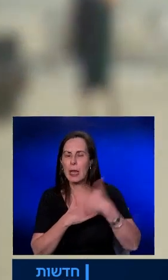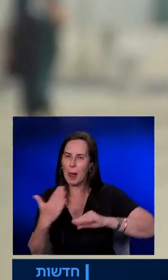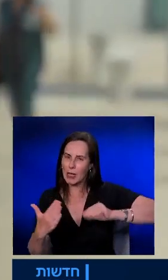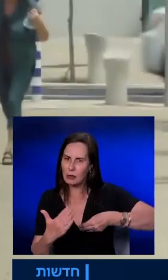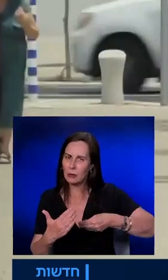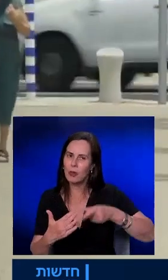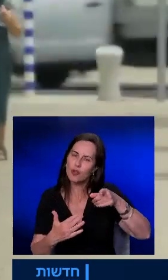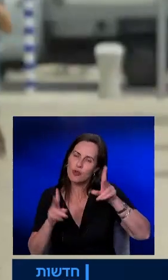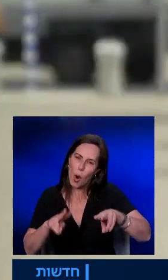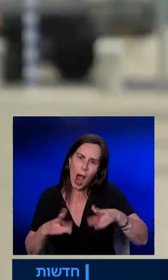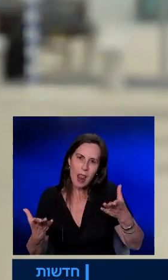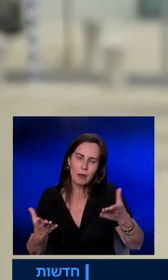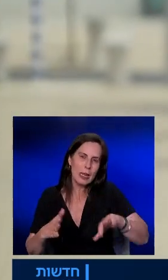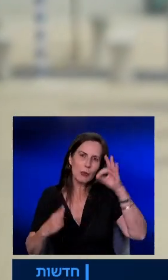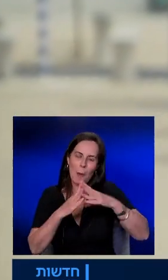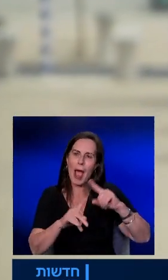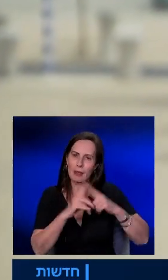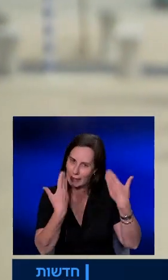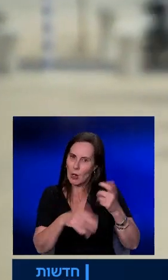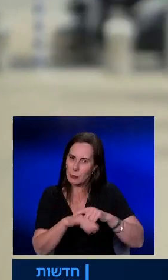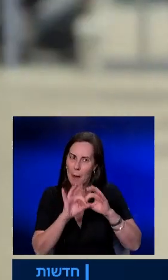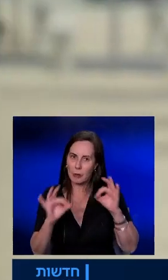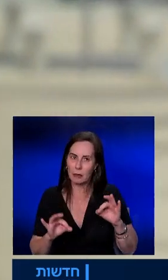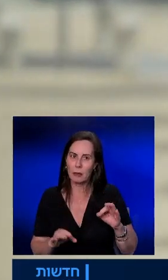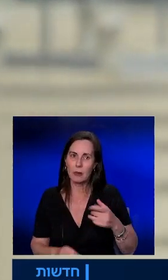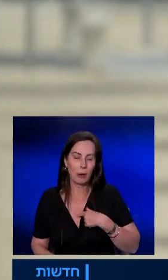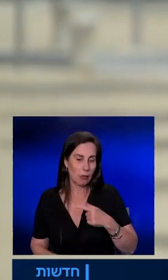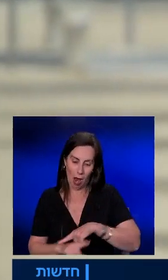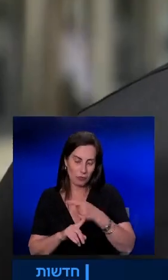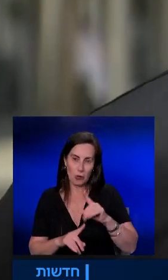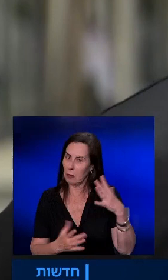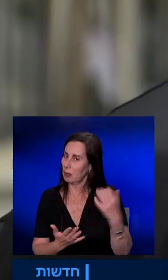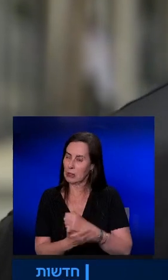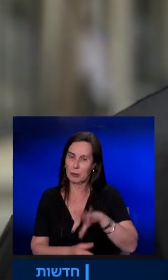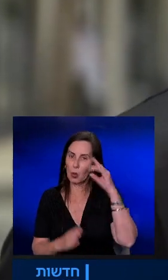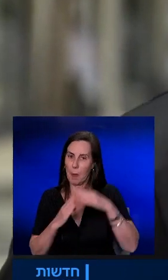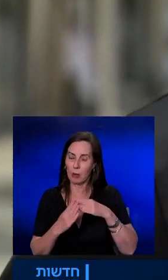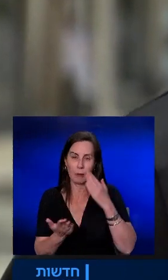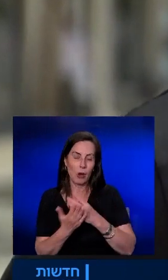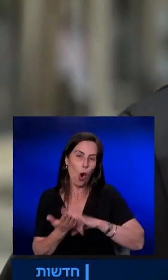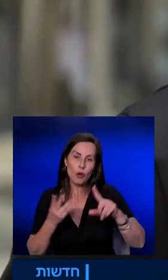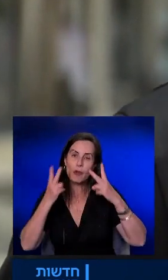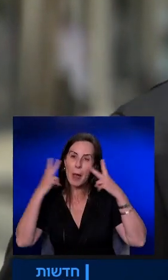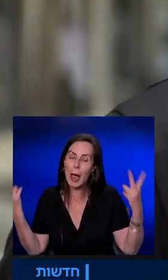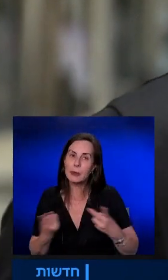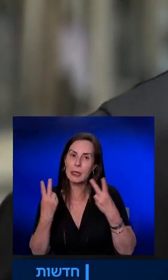לאפשר לאחמד ושותפיו למצוא דירה אחרת. אנחנו לא מצליחים למצוא בית עד עכשיו, כבר חודש מחפשים בית